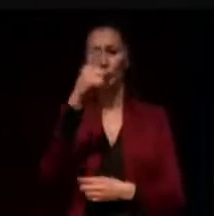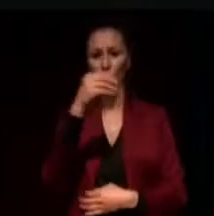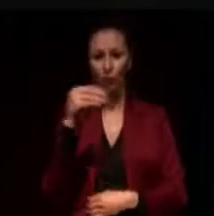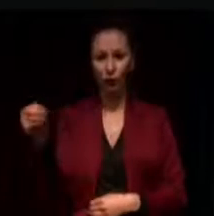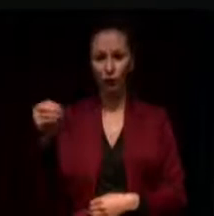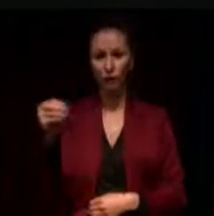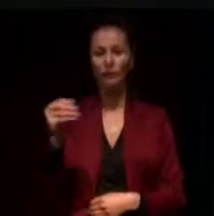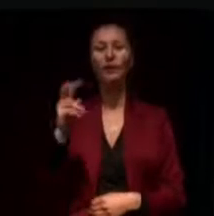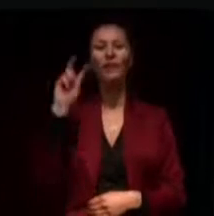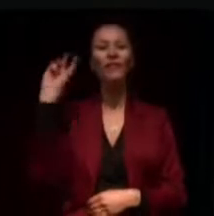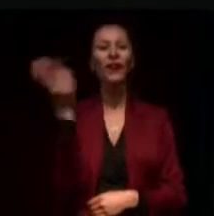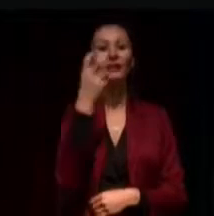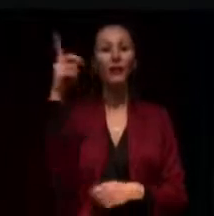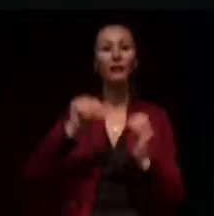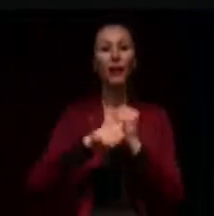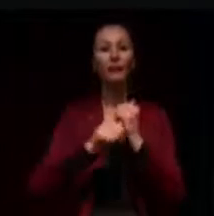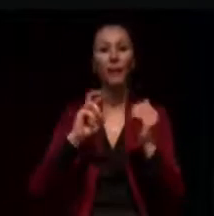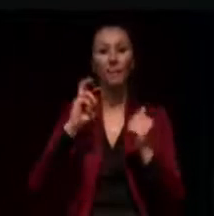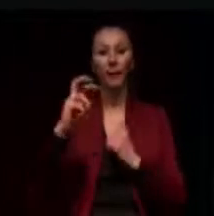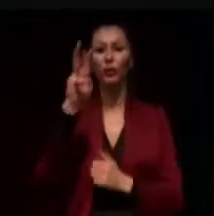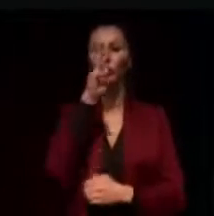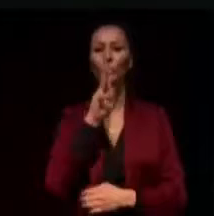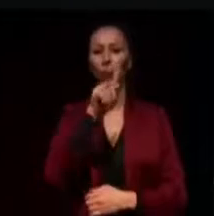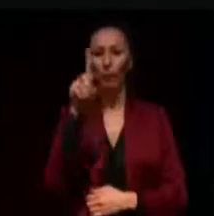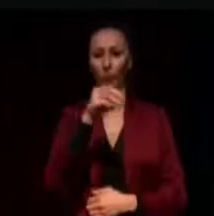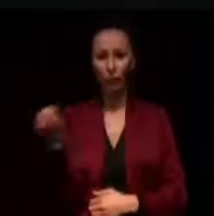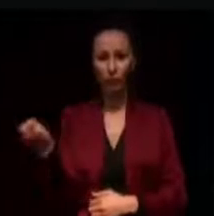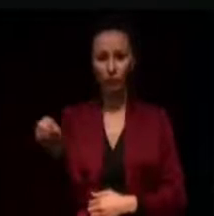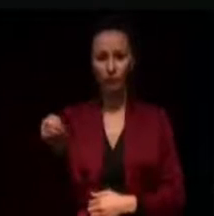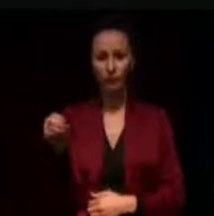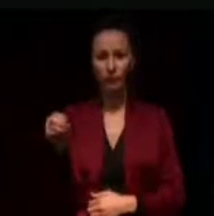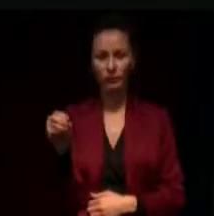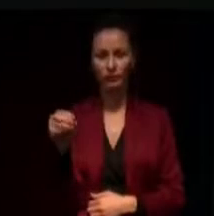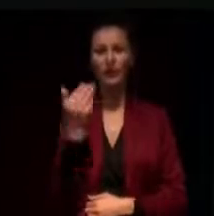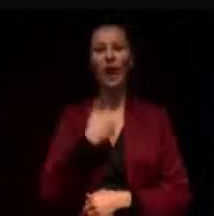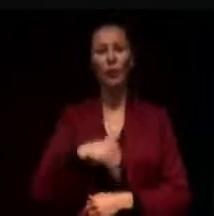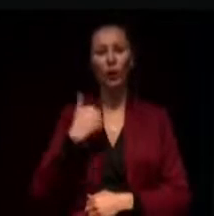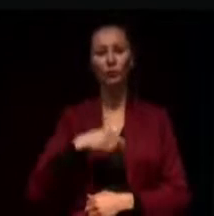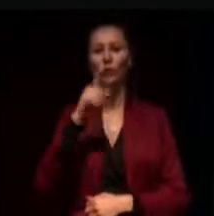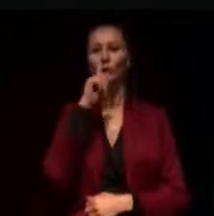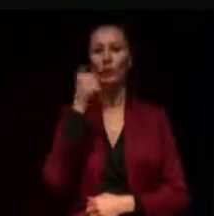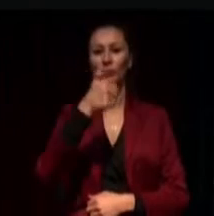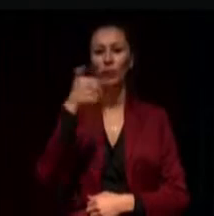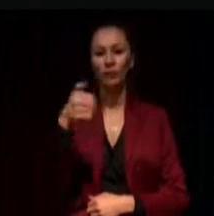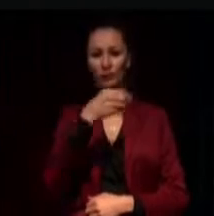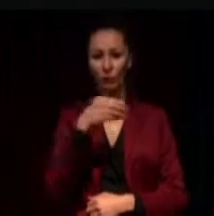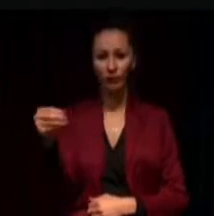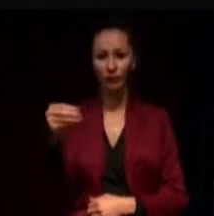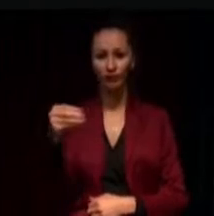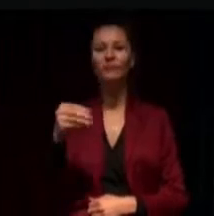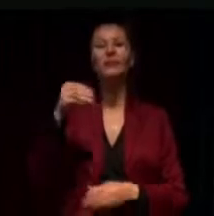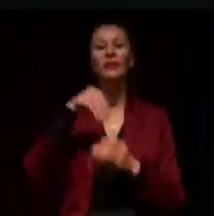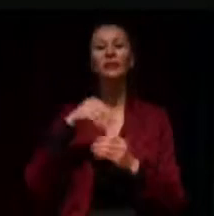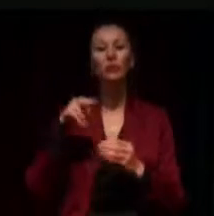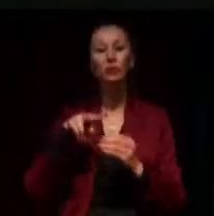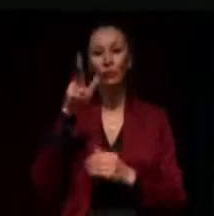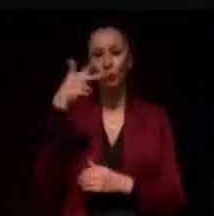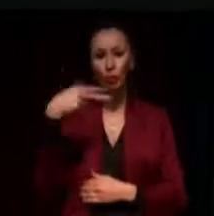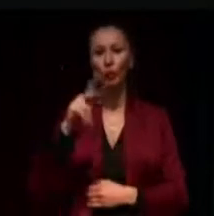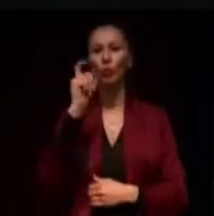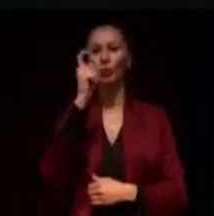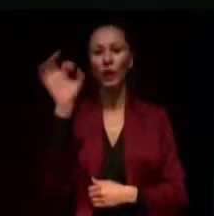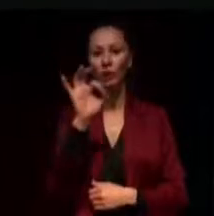900.000.000, Fahrettin Altay Narlıdere Metrosu 310.000.000, kamulaştırma 166.000.000, 3 yol 9